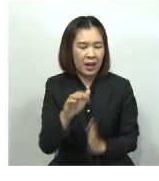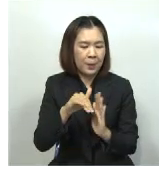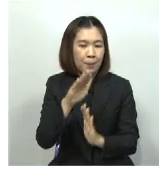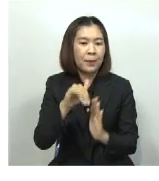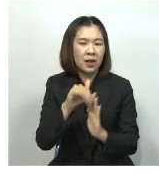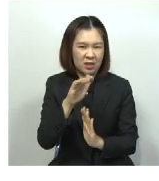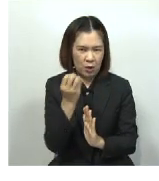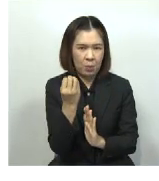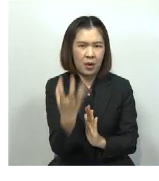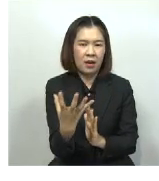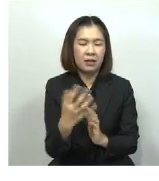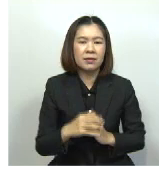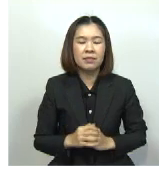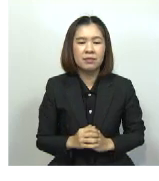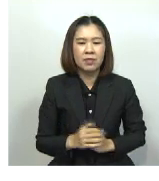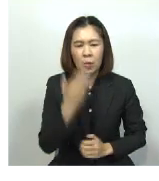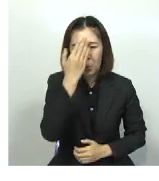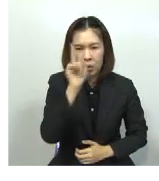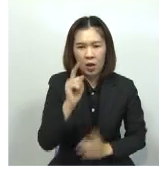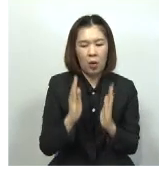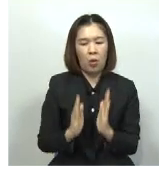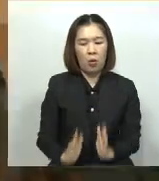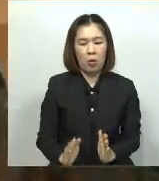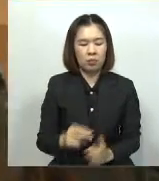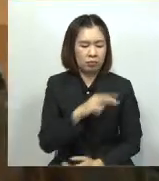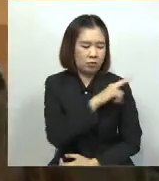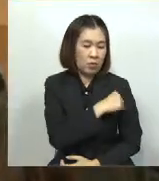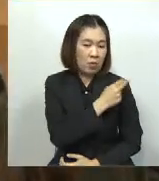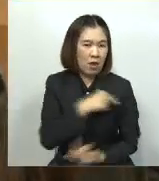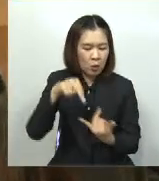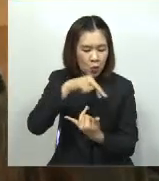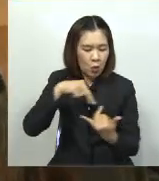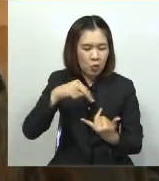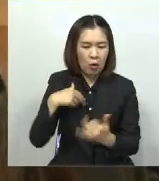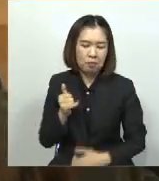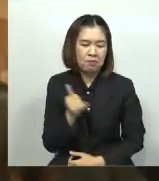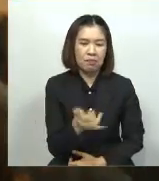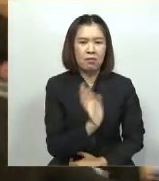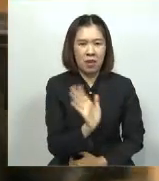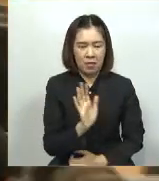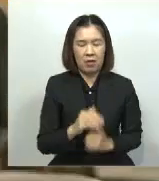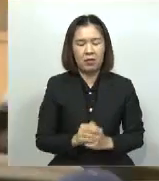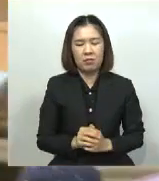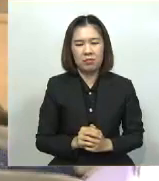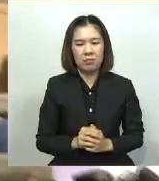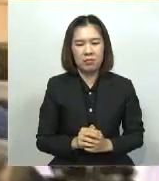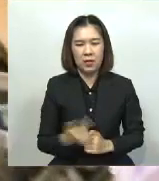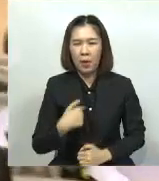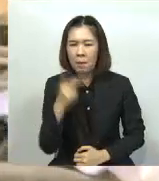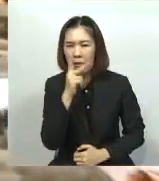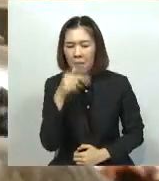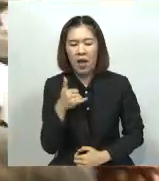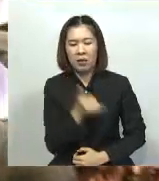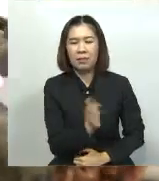ตในพื้นที่ภาคเหนือมากที่สุดเนื่องจากประชาชนไม่ไปพบแพทย์หรือว่าตรวจวินิจฉัยโรคเมื่อพบความผิดปกติ